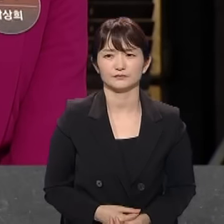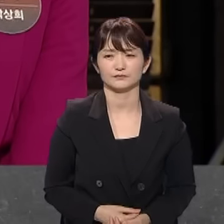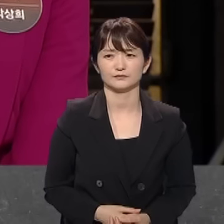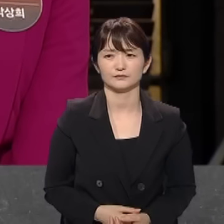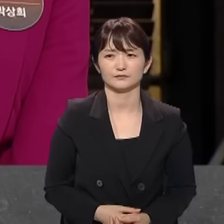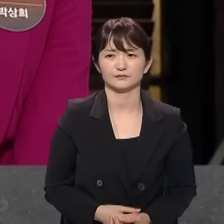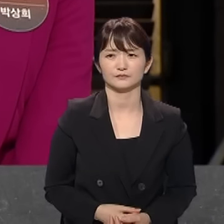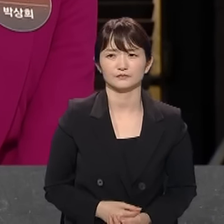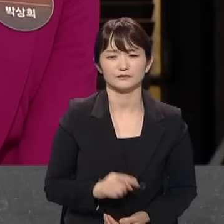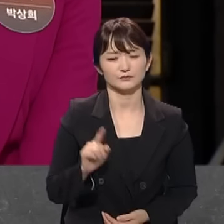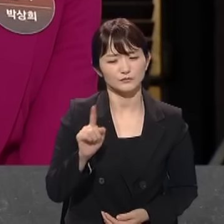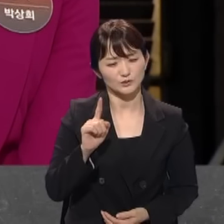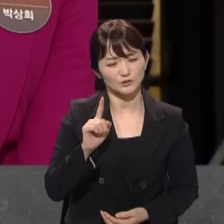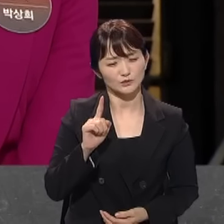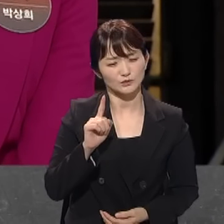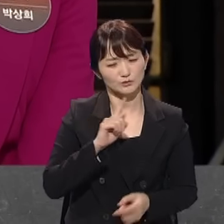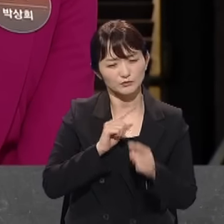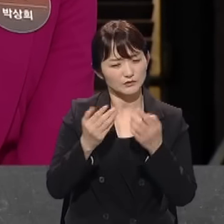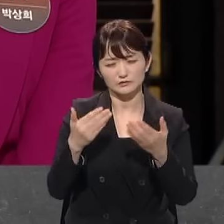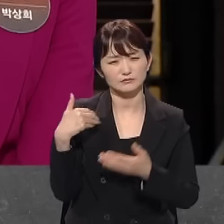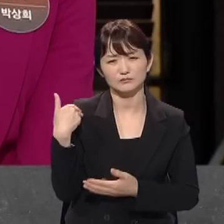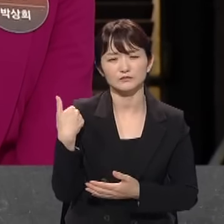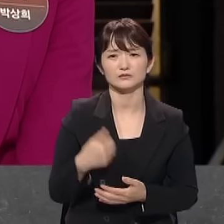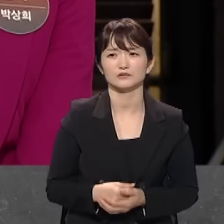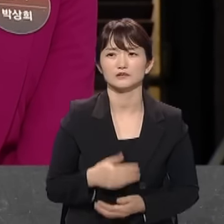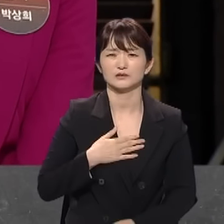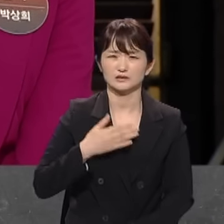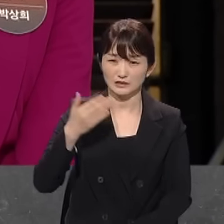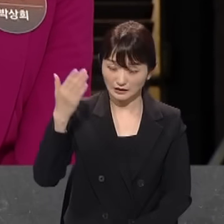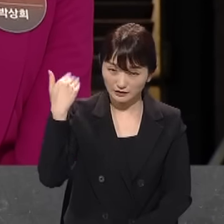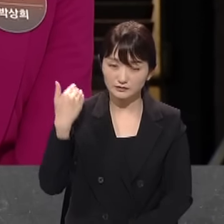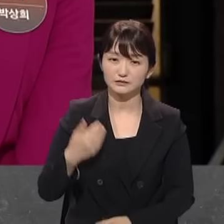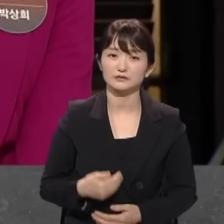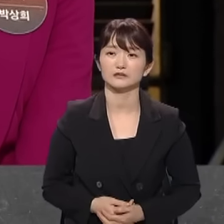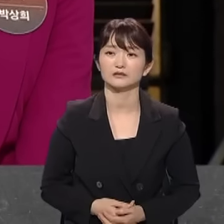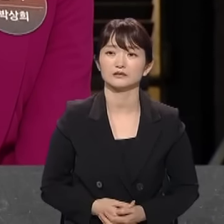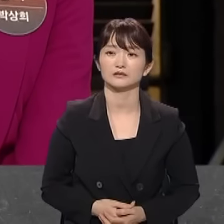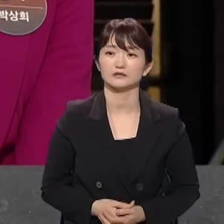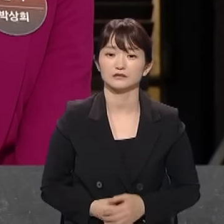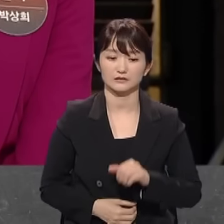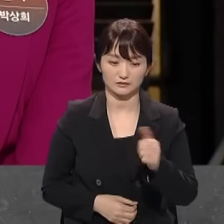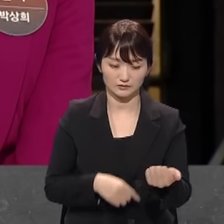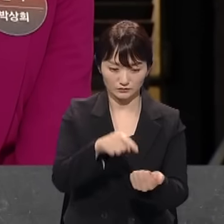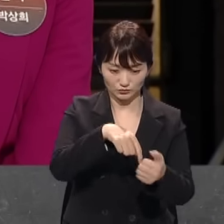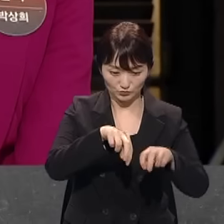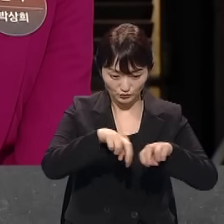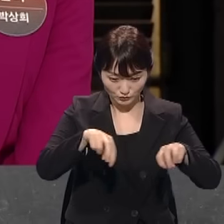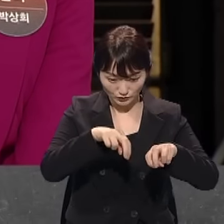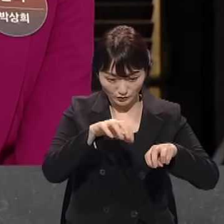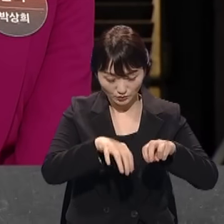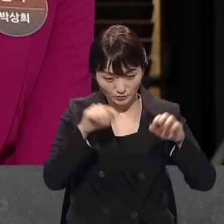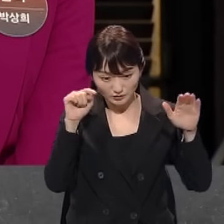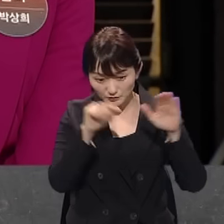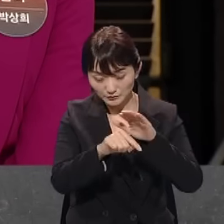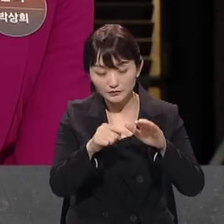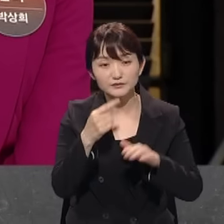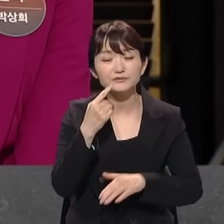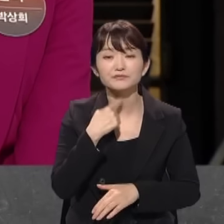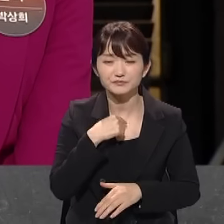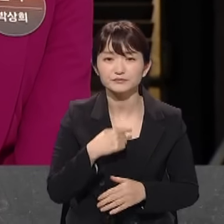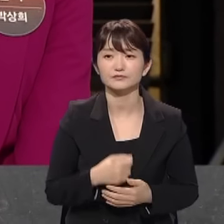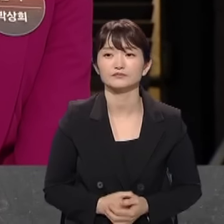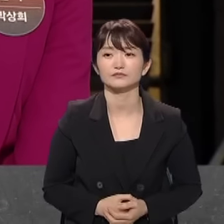참 이거 뭐라고 말씀을 드려야 될지 모르겠습니다. 저는 그 예전에 제가 이 그 시신 부검 현장을 한번 간 적이 있었는데.